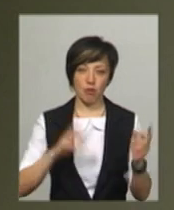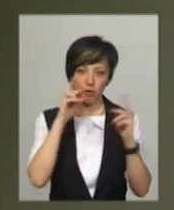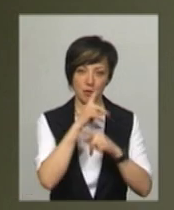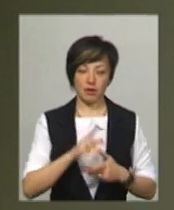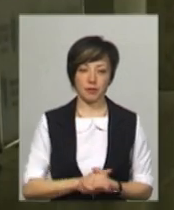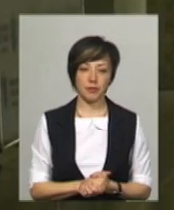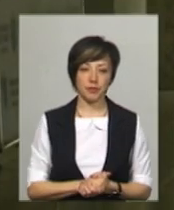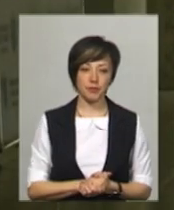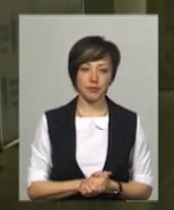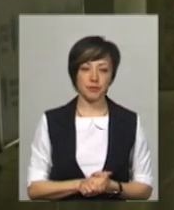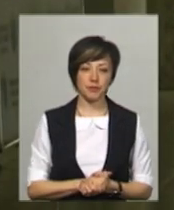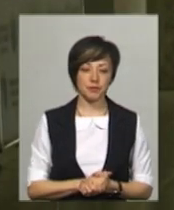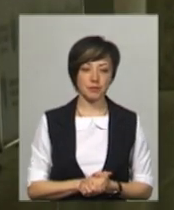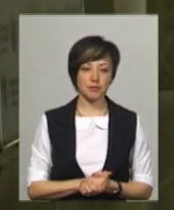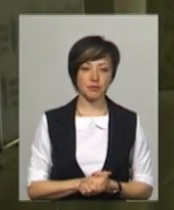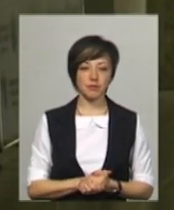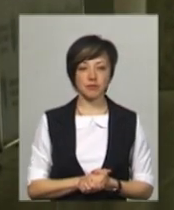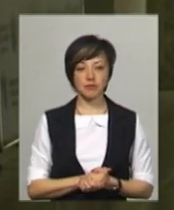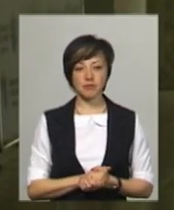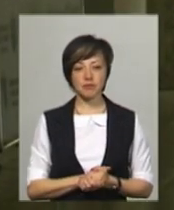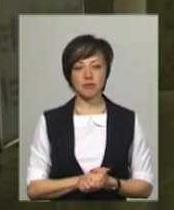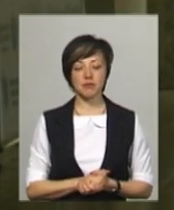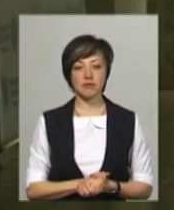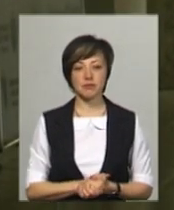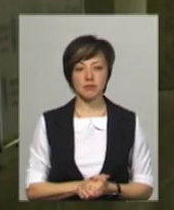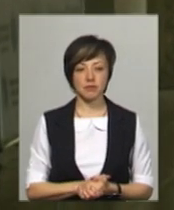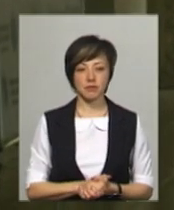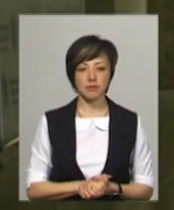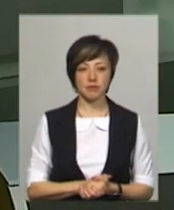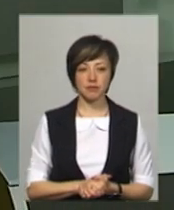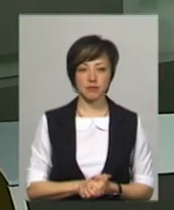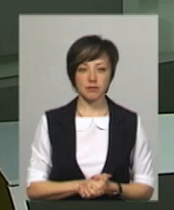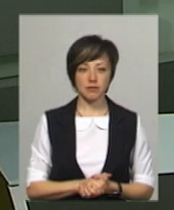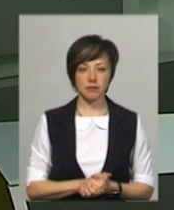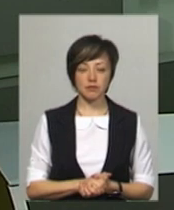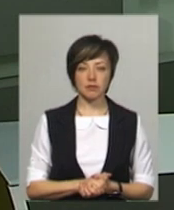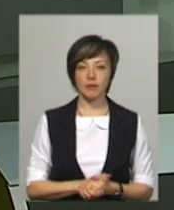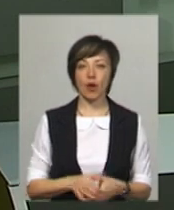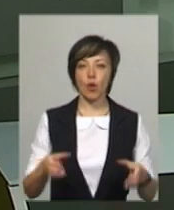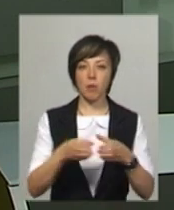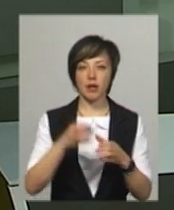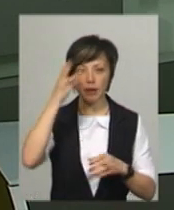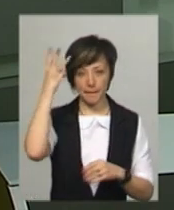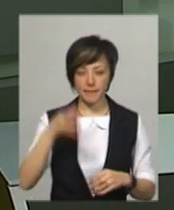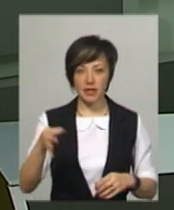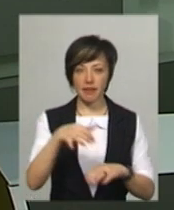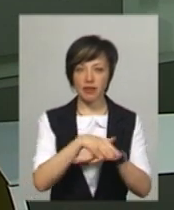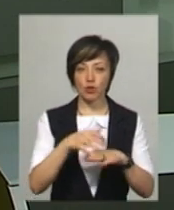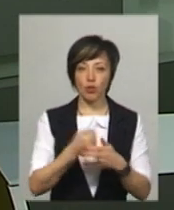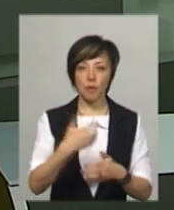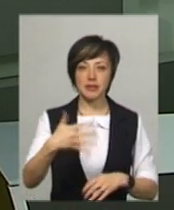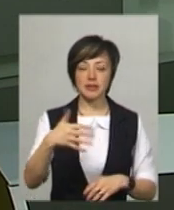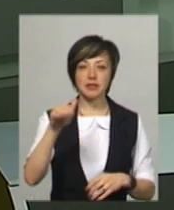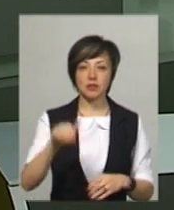не все в порядку. Світлана Поробок, Віктор Кривий, новини «Поділля-Центр». Громади Хмельниччини з населенням до